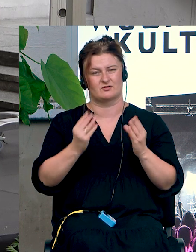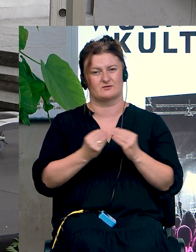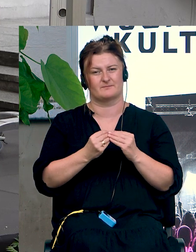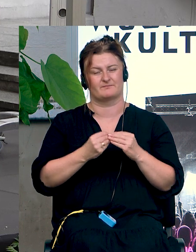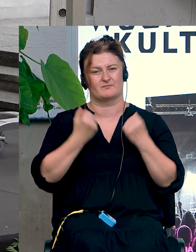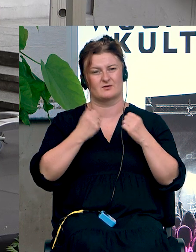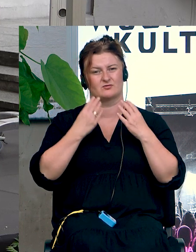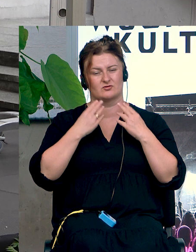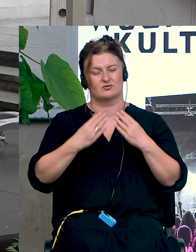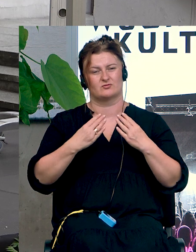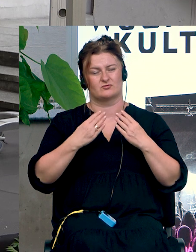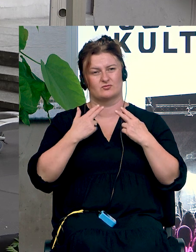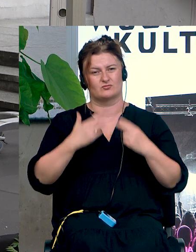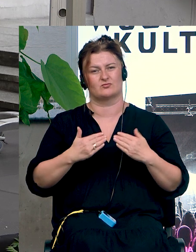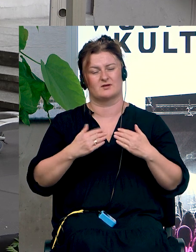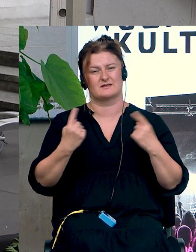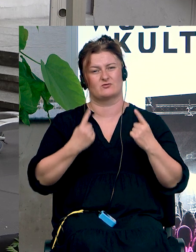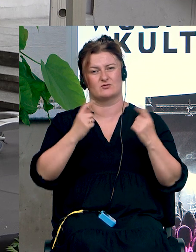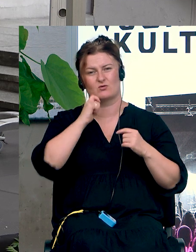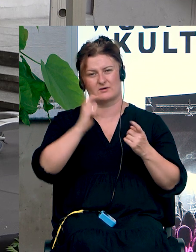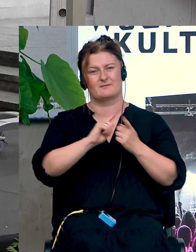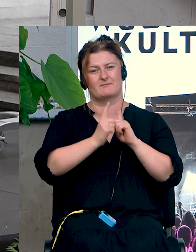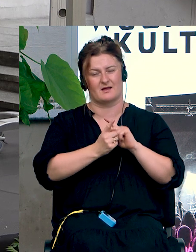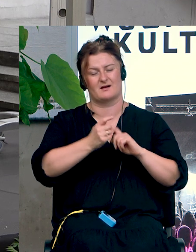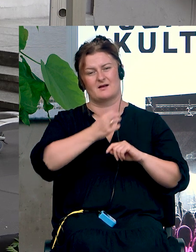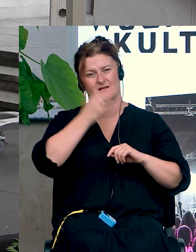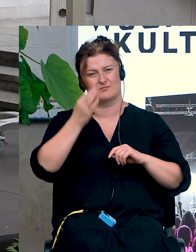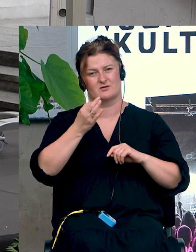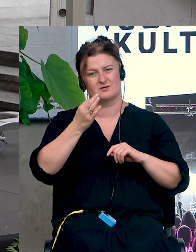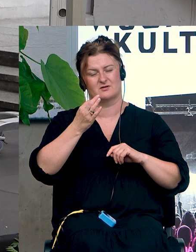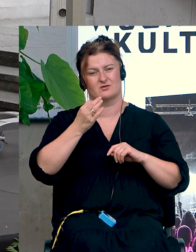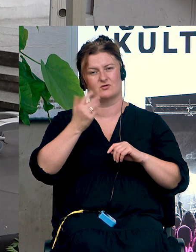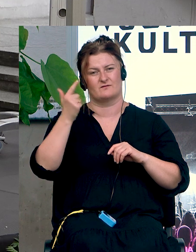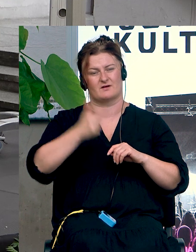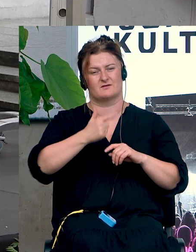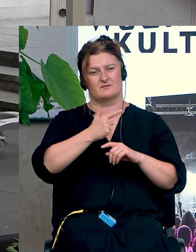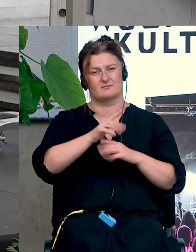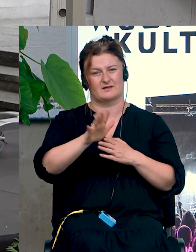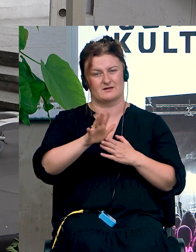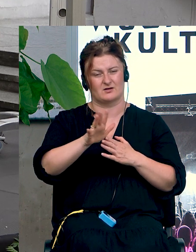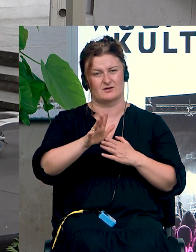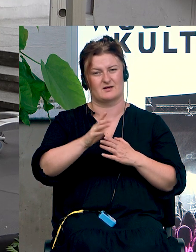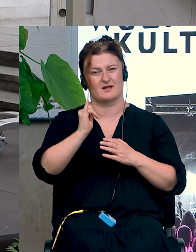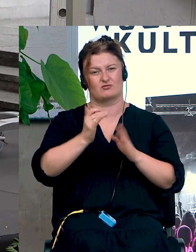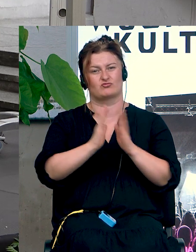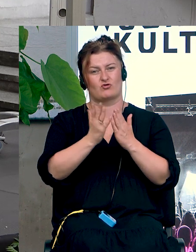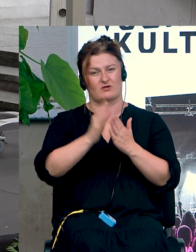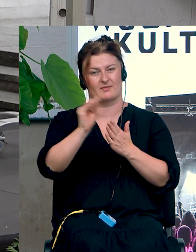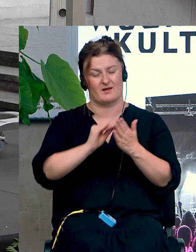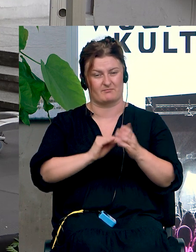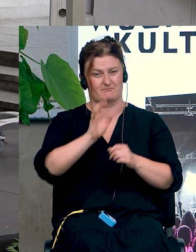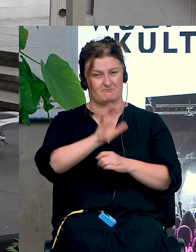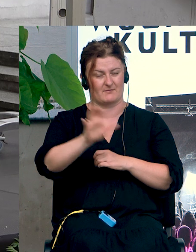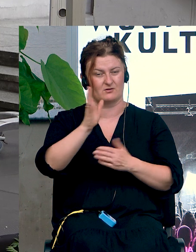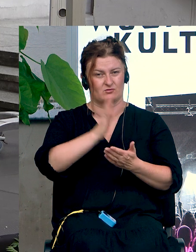дуже. Ситуація в Україні змінилася на краще з 15-го року, коли писалася ця книжка. І перед